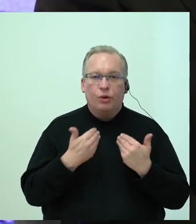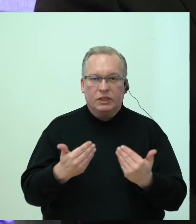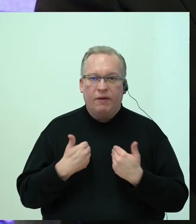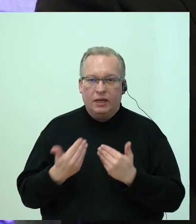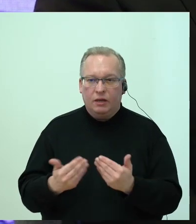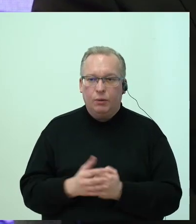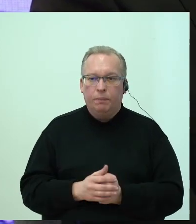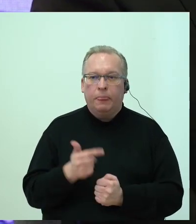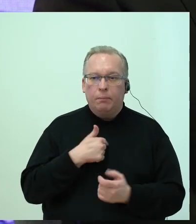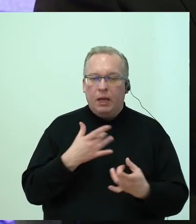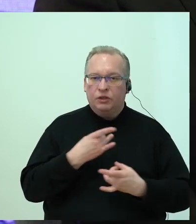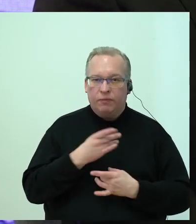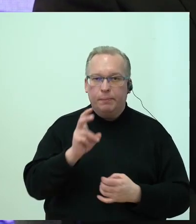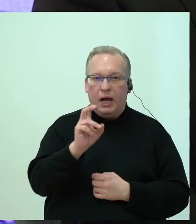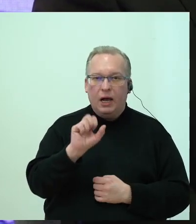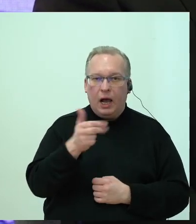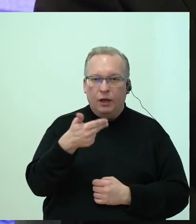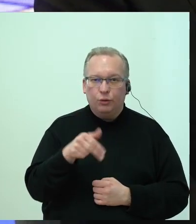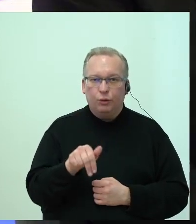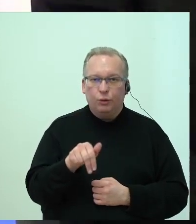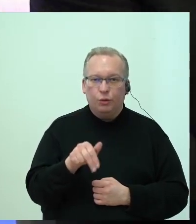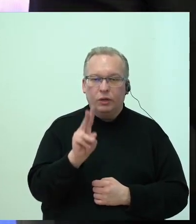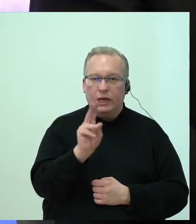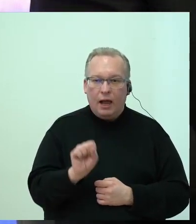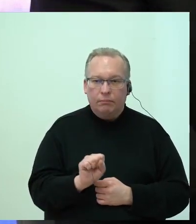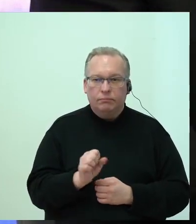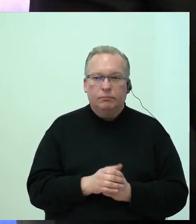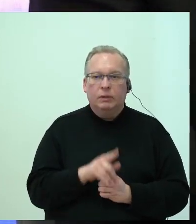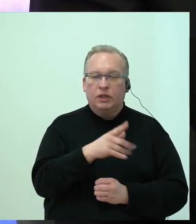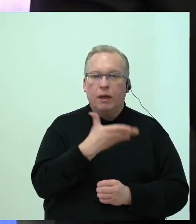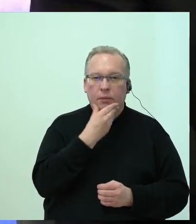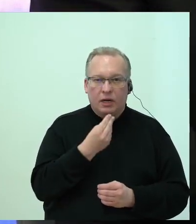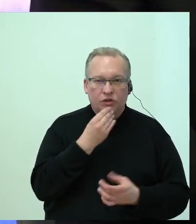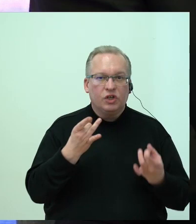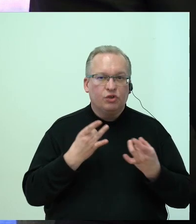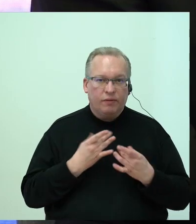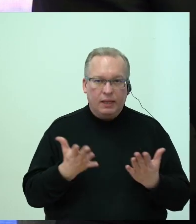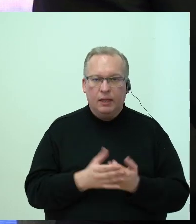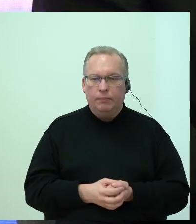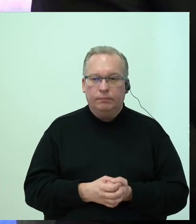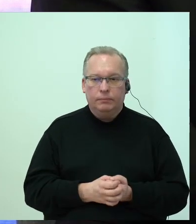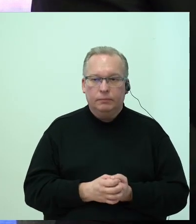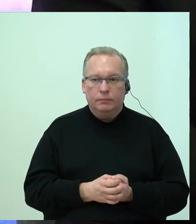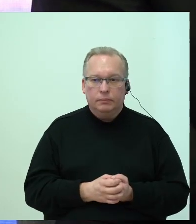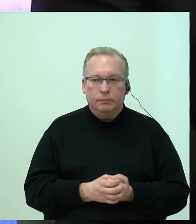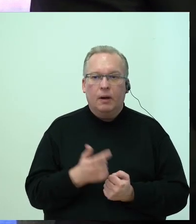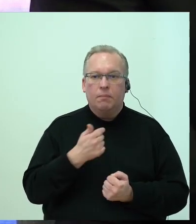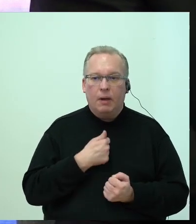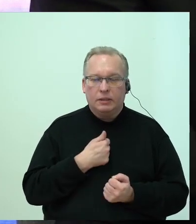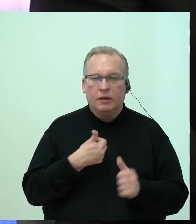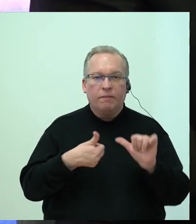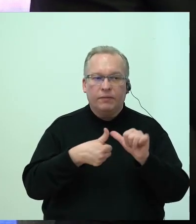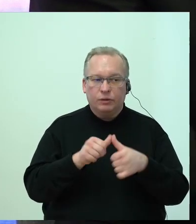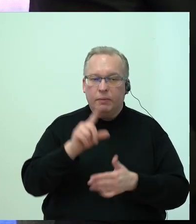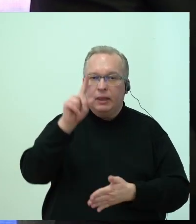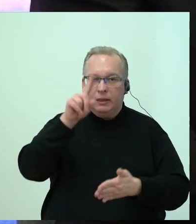sveikinimo. Mes švenčiame Hanuką. Hanuka – graži šventė. Ir mes